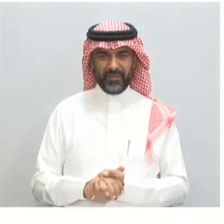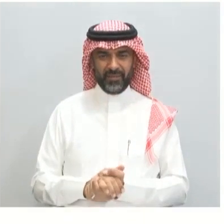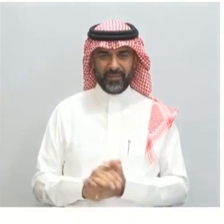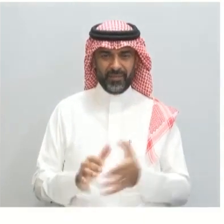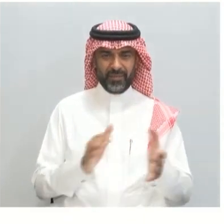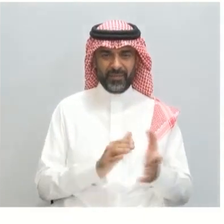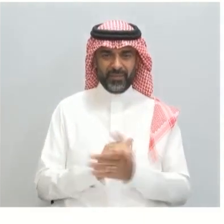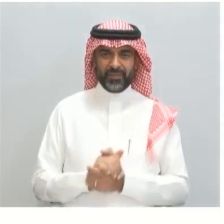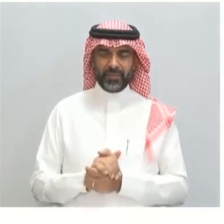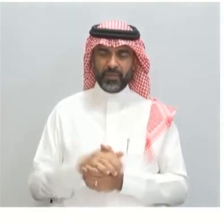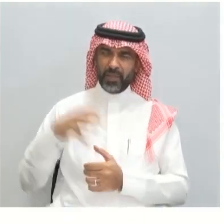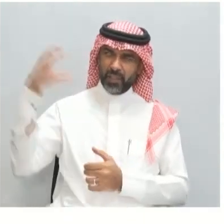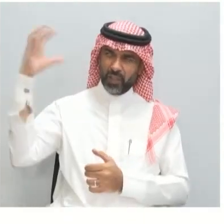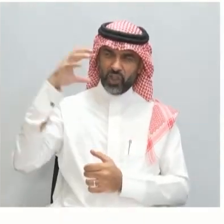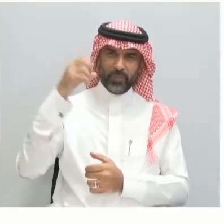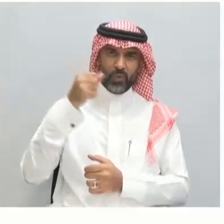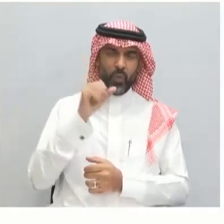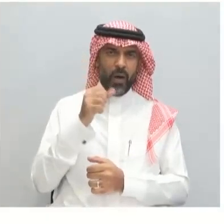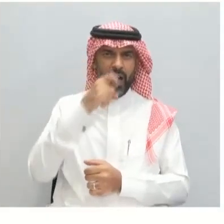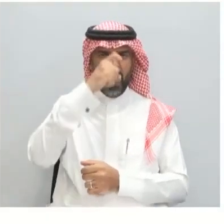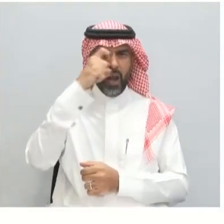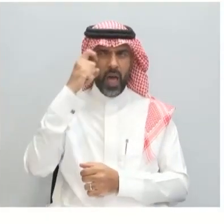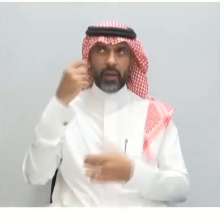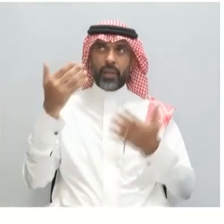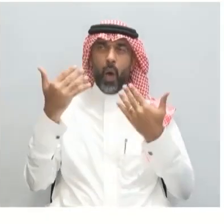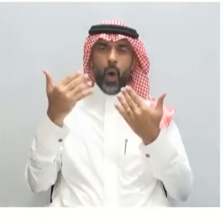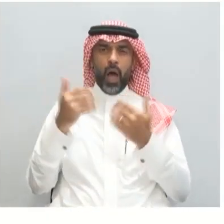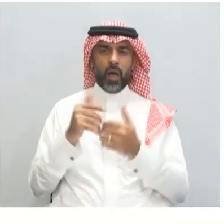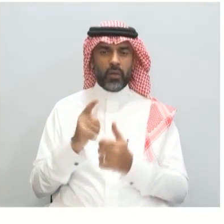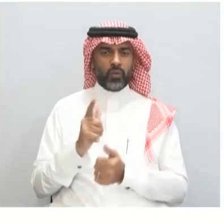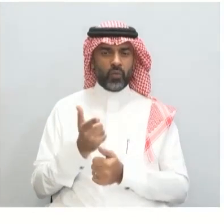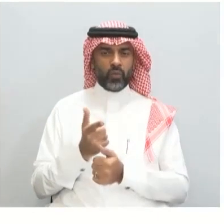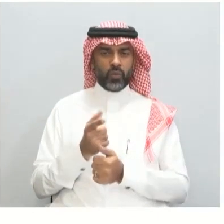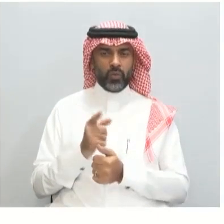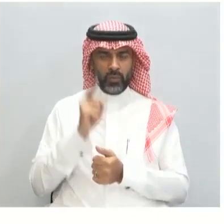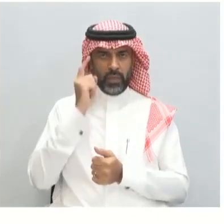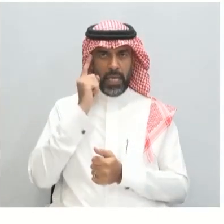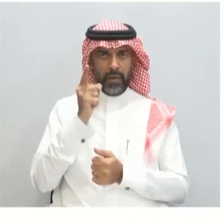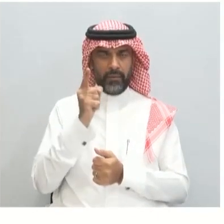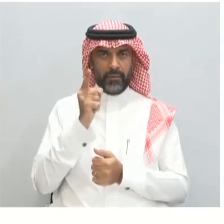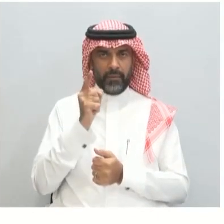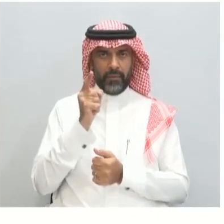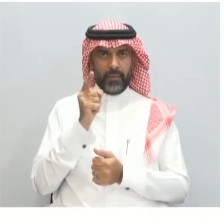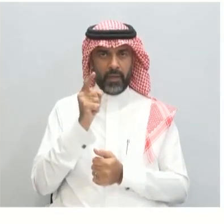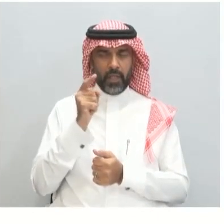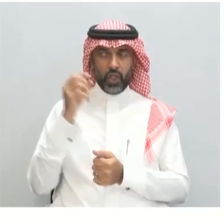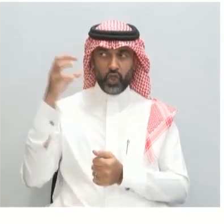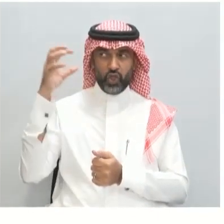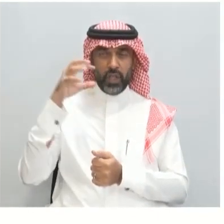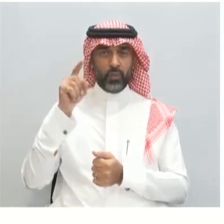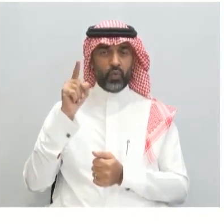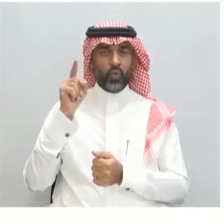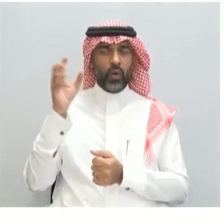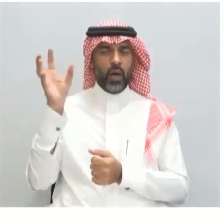الخارجي الاشعاع الشمسي وحراره الهواء حيث عد كما تعلمون وتذكرنا وتعرفنا ان الاشعاع الشمسي